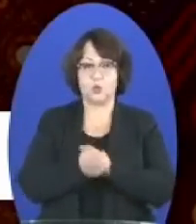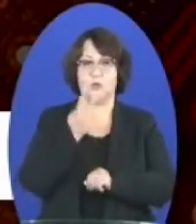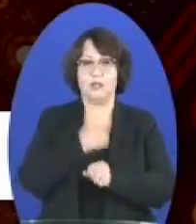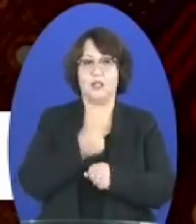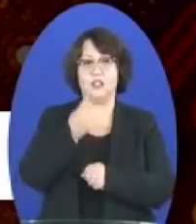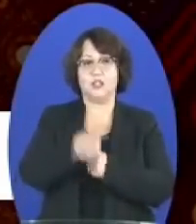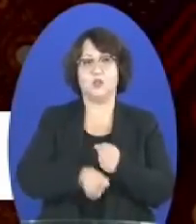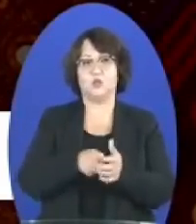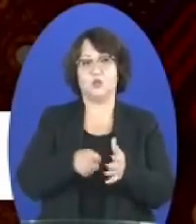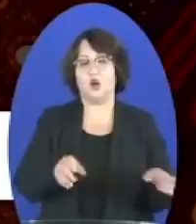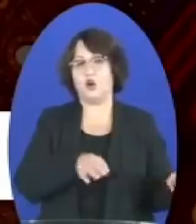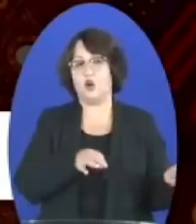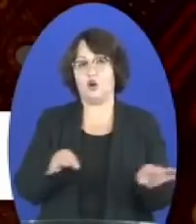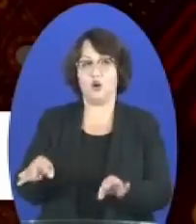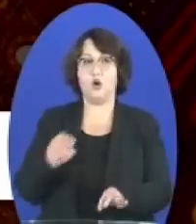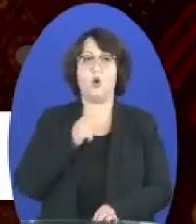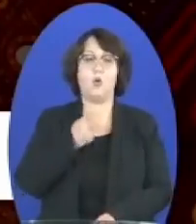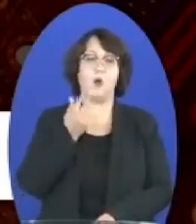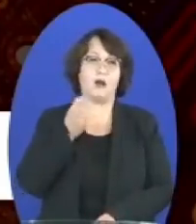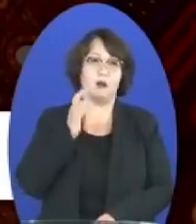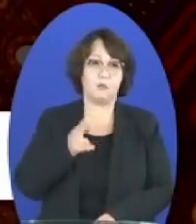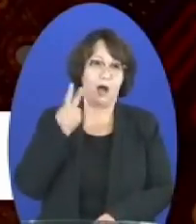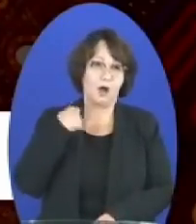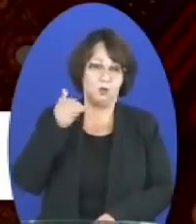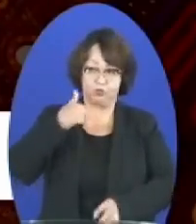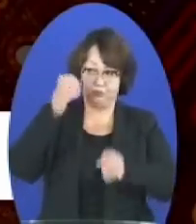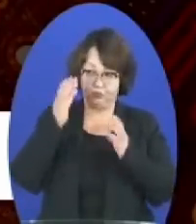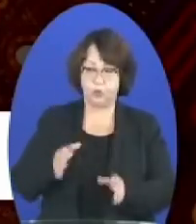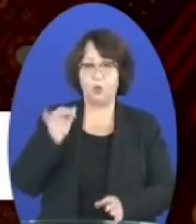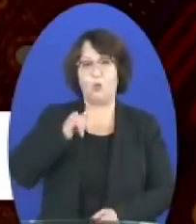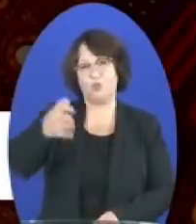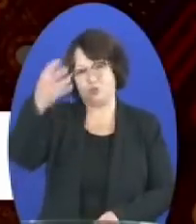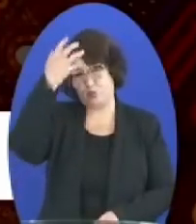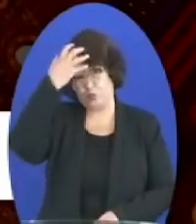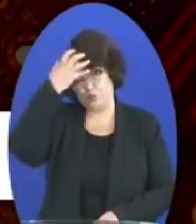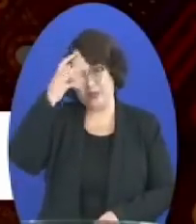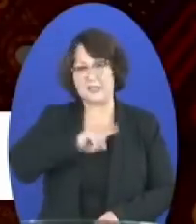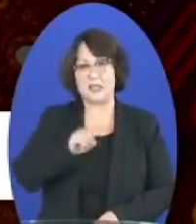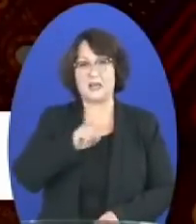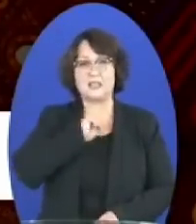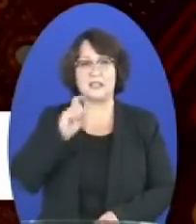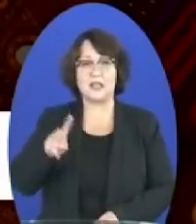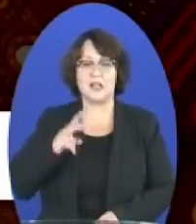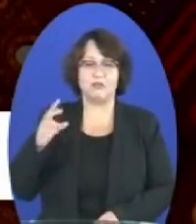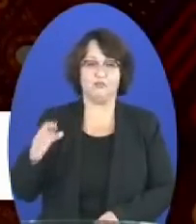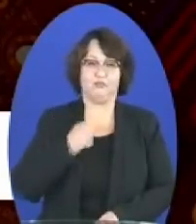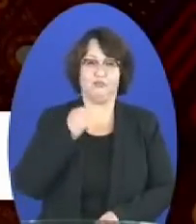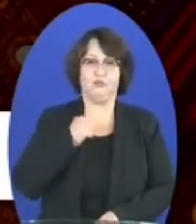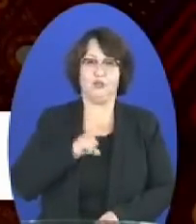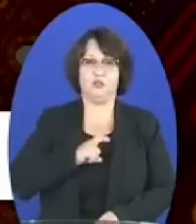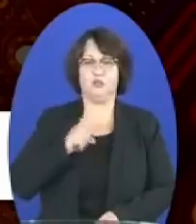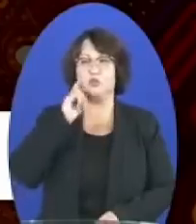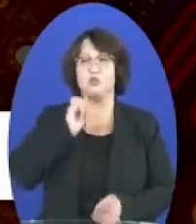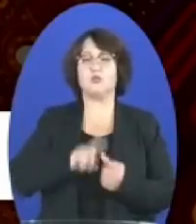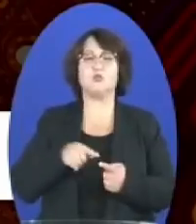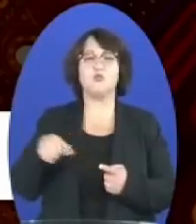байна. А Huawei компани хувьд бол Британи энэ хүү шийдвэрийг цэвэр улс төр зах зээлийг эзлэх зорилготой гэдэг тайлбар хийсэн